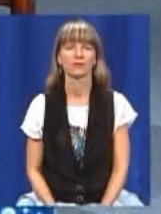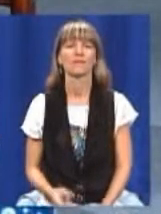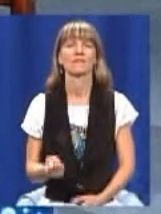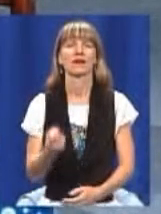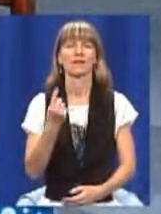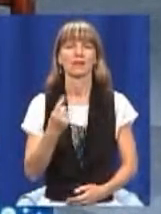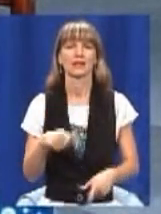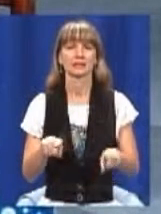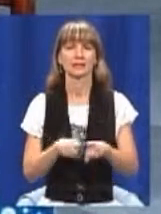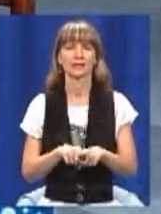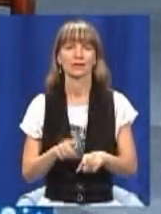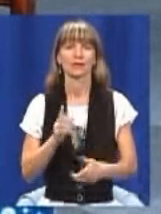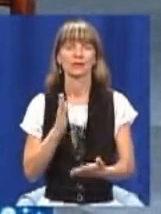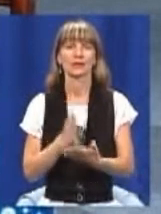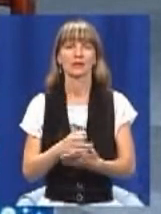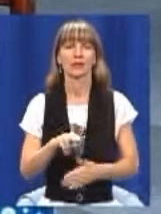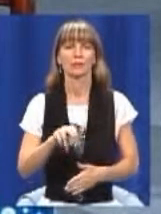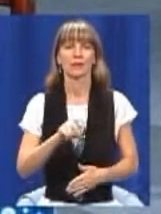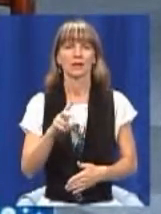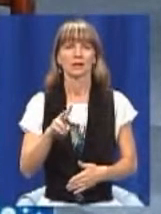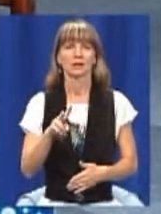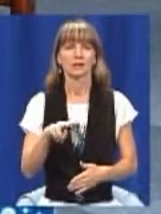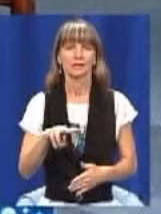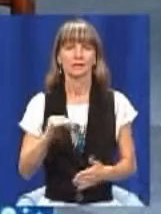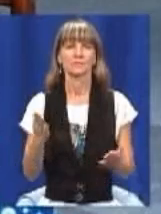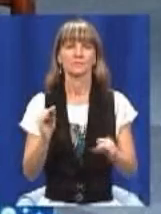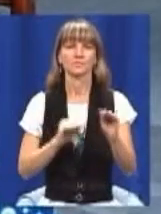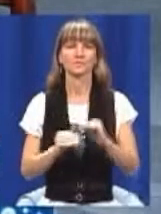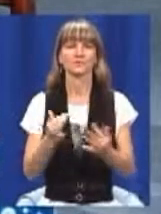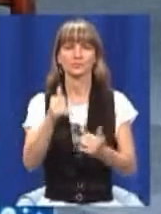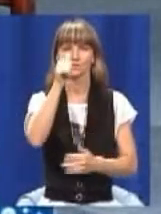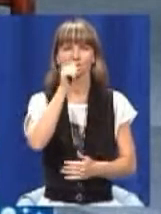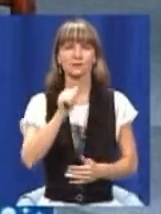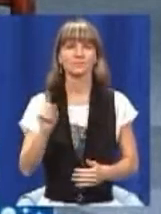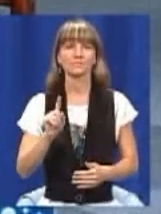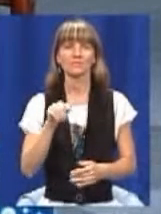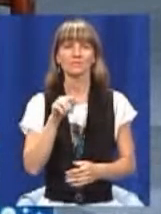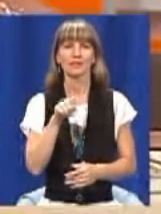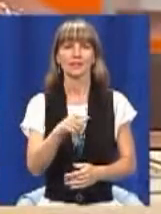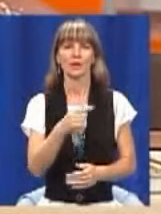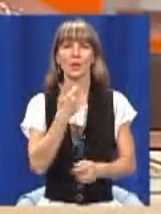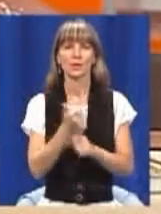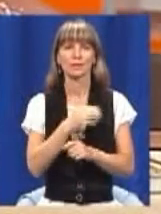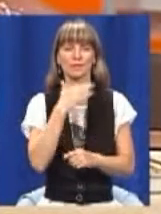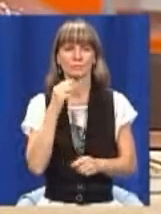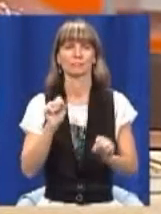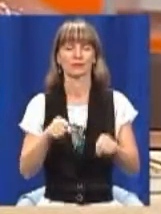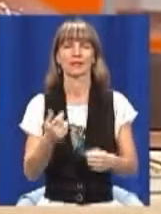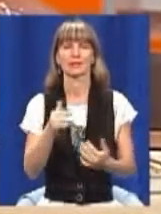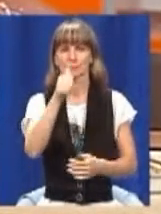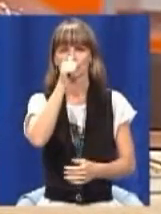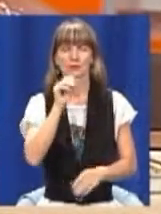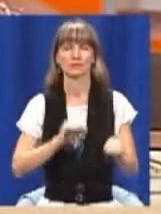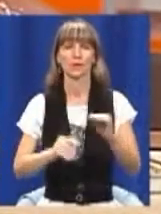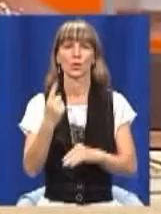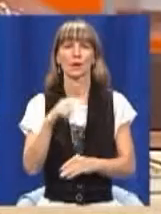Виявляється, навіть так, уяви собі, існують пазли, які складають декілька місяців від того, що їх дуже-дуже багато. Отак. Ти б змогла декілька місяців